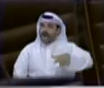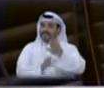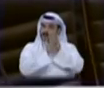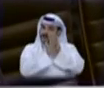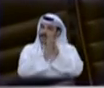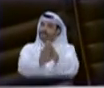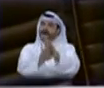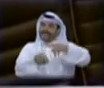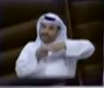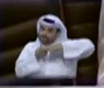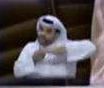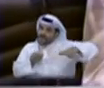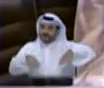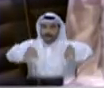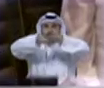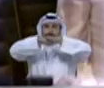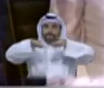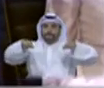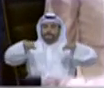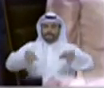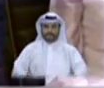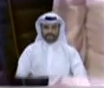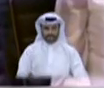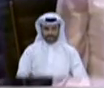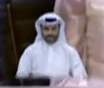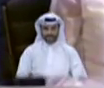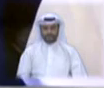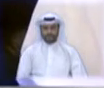أفراد المجتمع واستقراره.